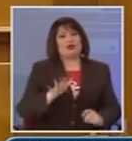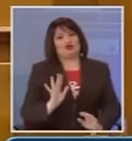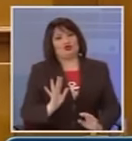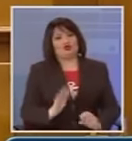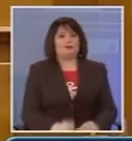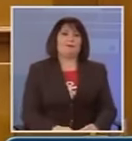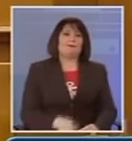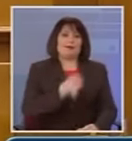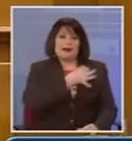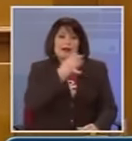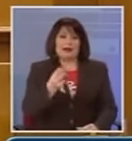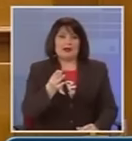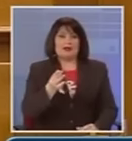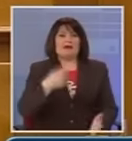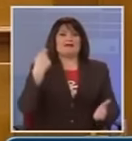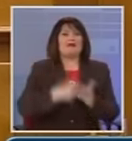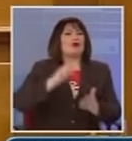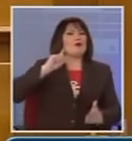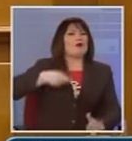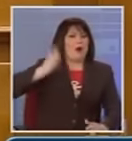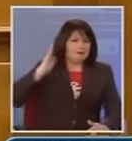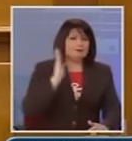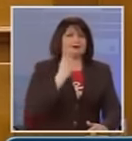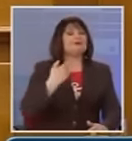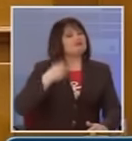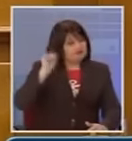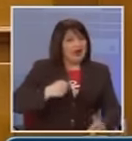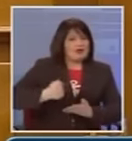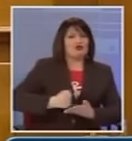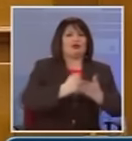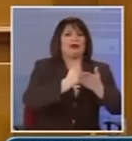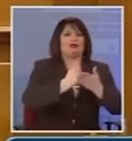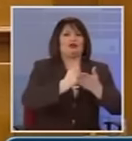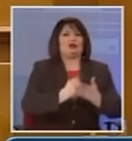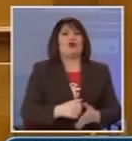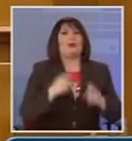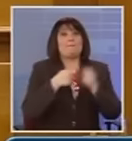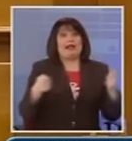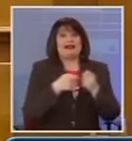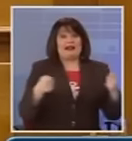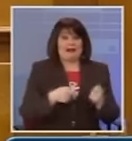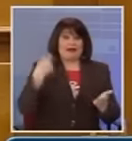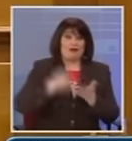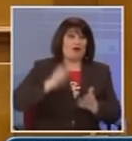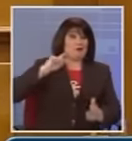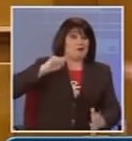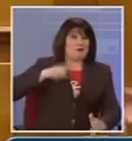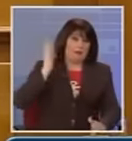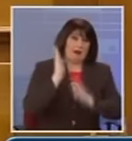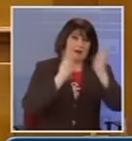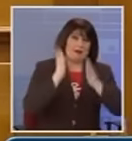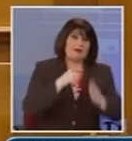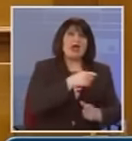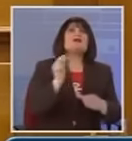Λέτε ότι θα δώσετε έμφαση στο χτύπημα της φοροδιαφυγής. Μπράβο σας και μαζί σας. Αλλά όσα μέτρα πήραμε για το χτύπημα της φοροδιαφυγής, εσείς